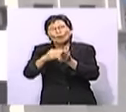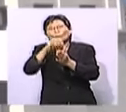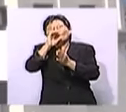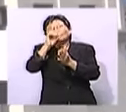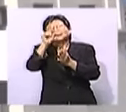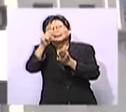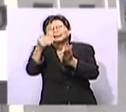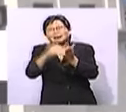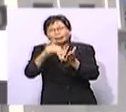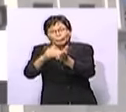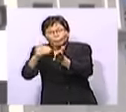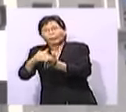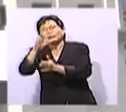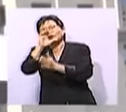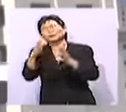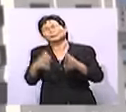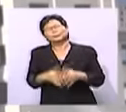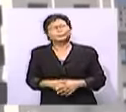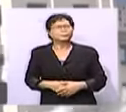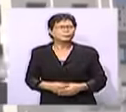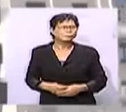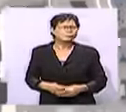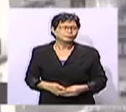Hanim Muhili, Madinah.